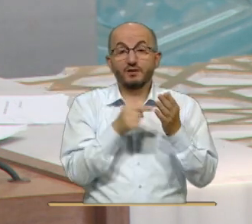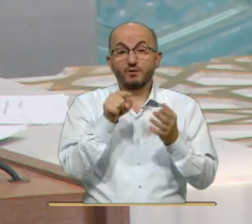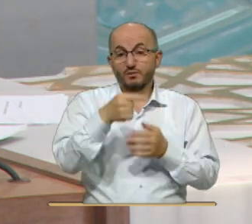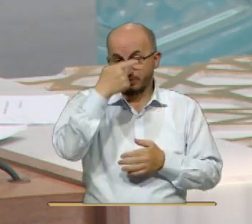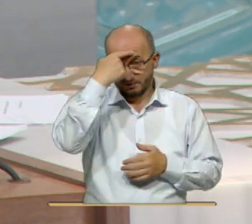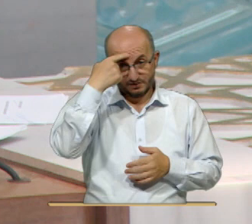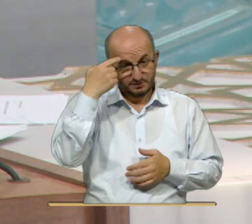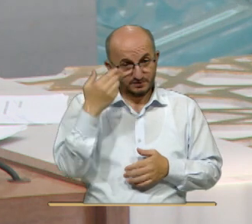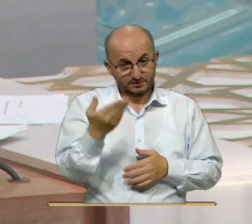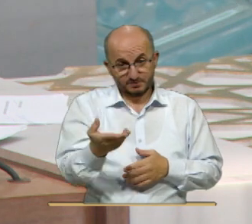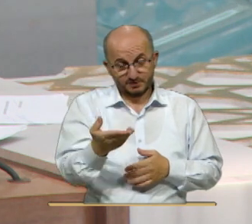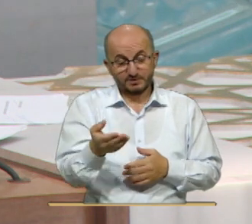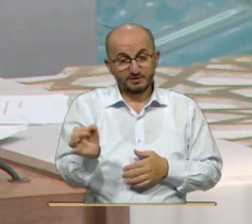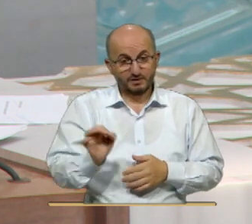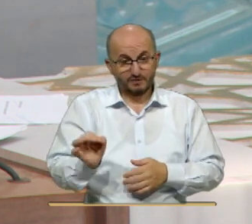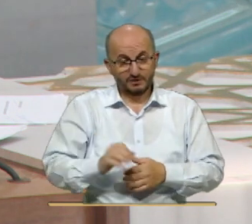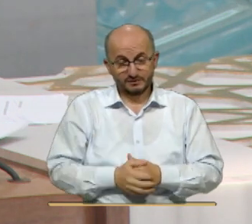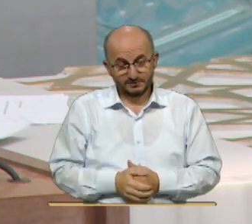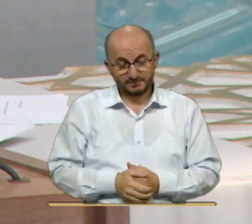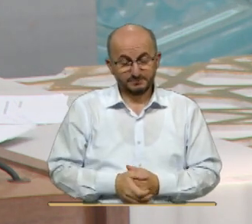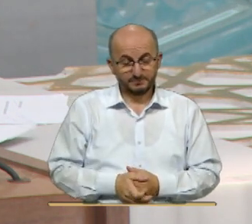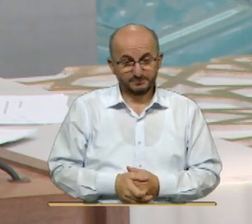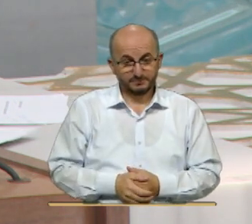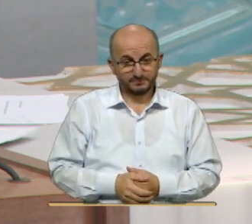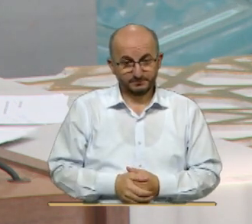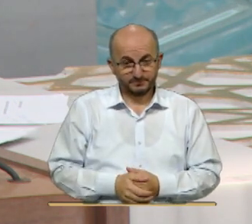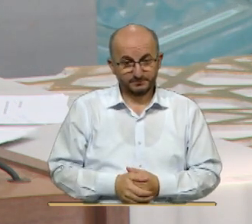nasip ettik. Evet.